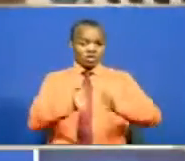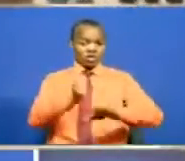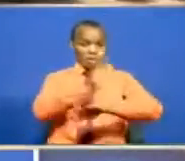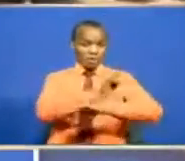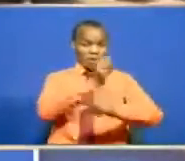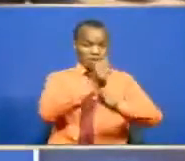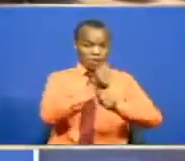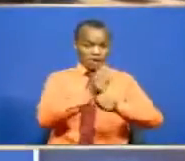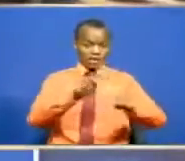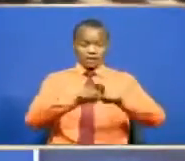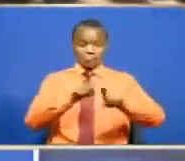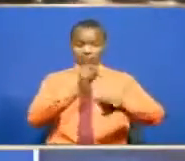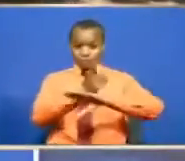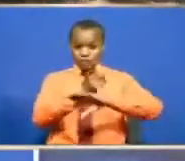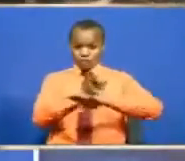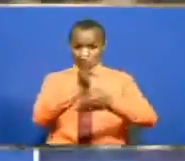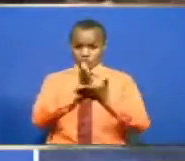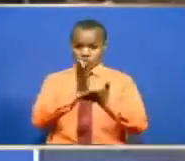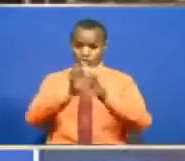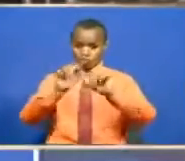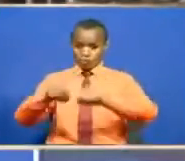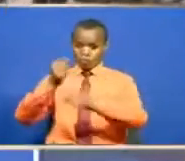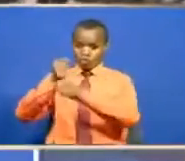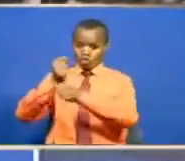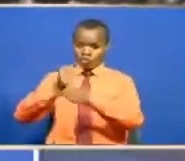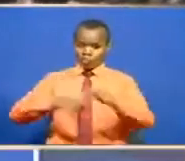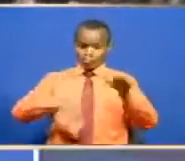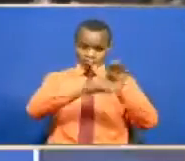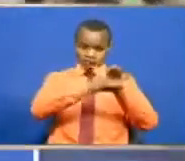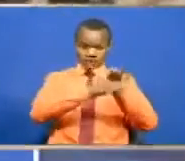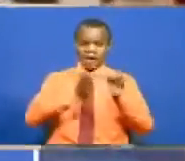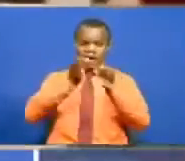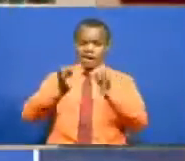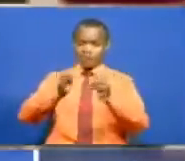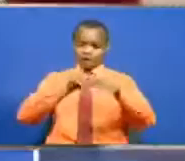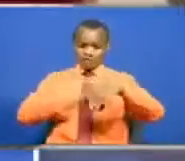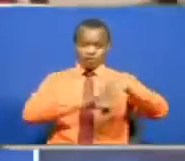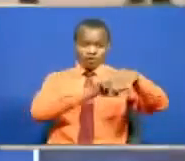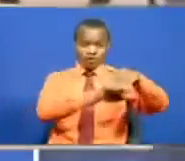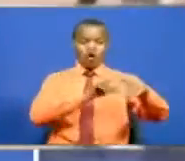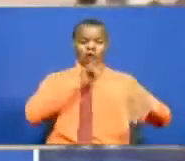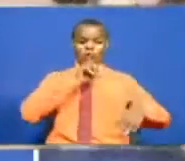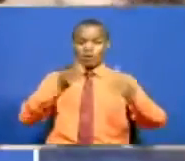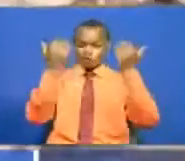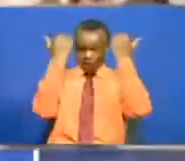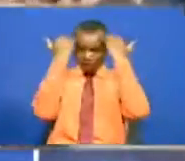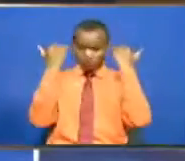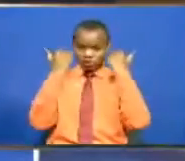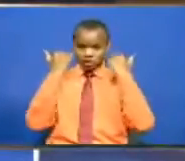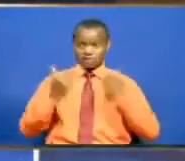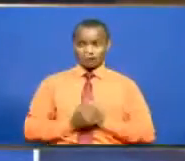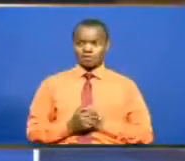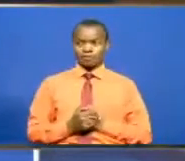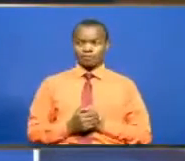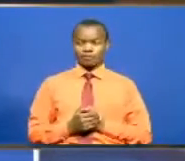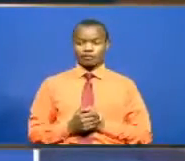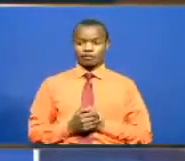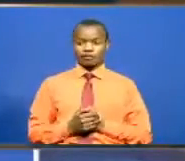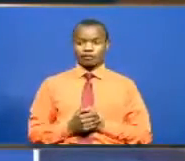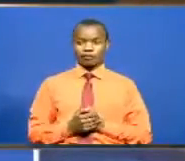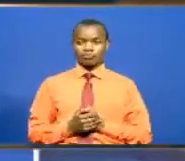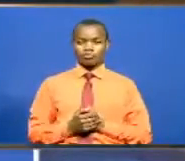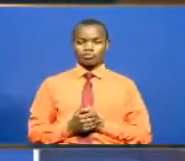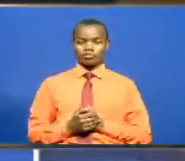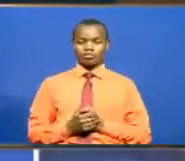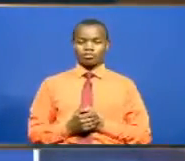akionya kwamba wamo hatarini ya kufutwa kazi kwa kukiuka agizo la mahakama lililoahirisha mgomo huo. Those of you who may